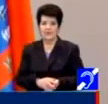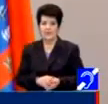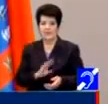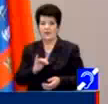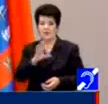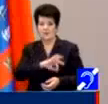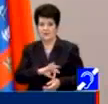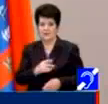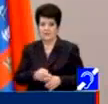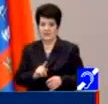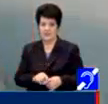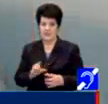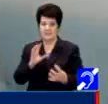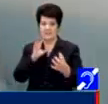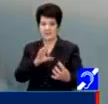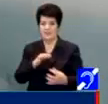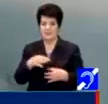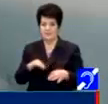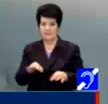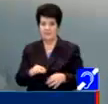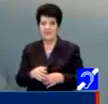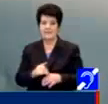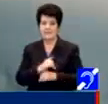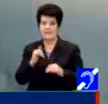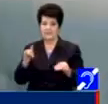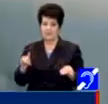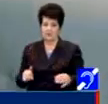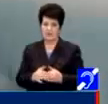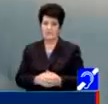utilat acest microbuz. Încercăm să le dezvoltăm